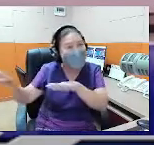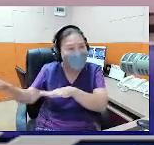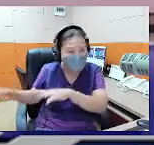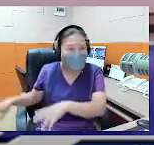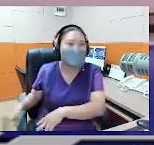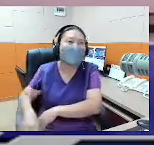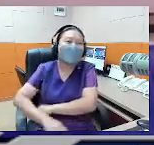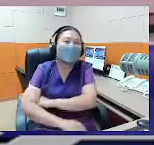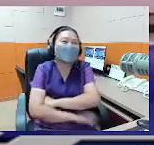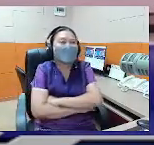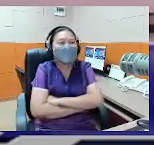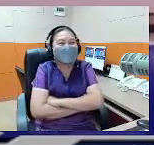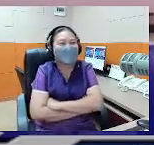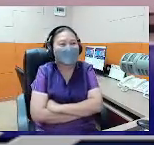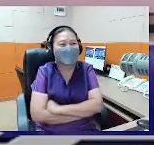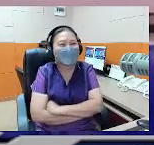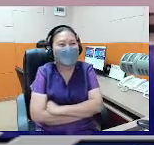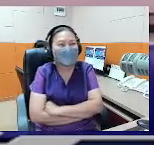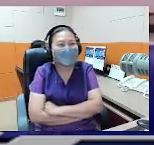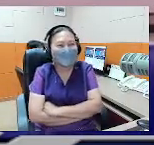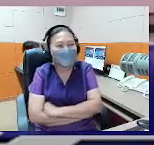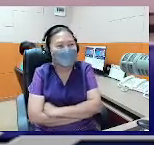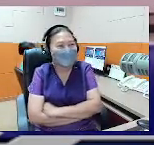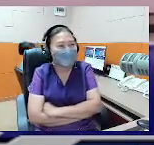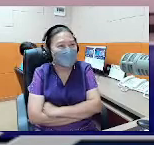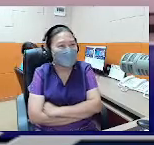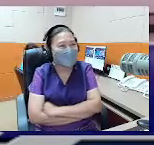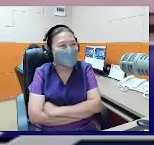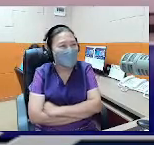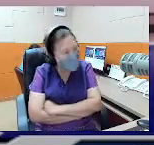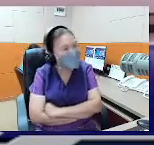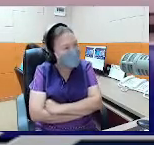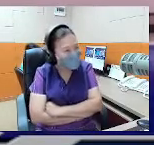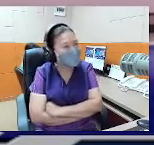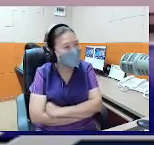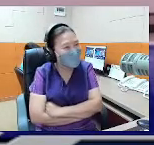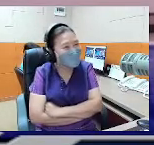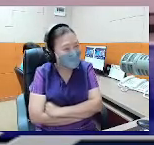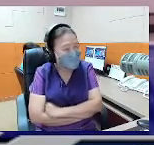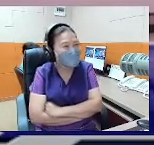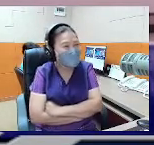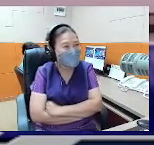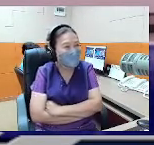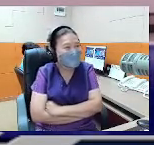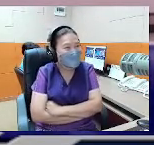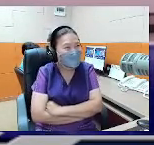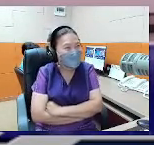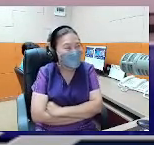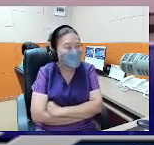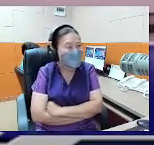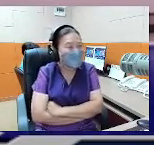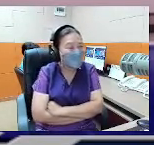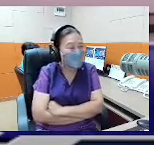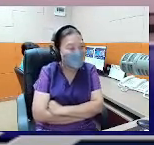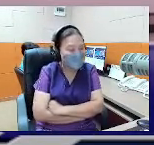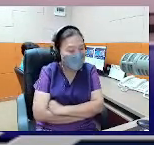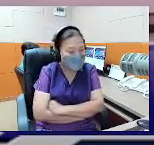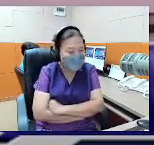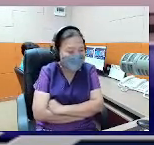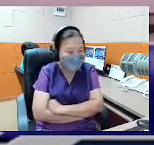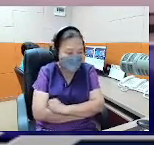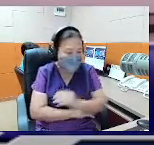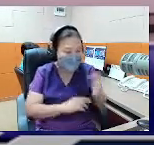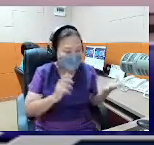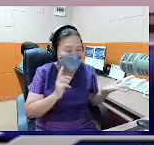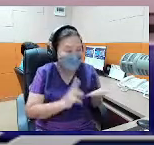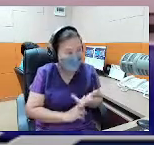ในทิศทางไหนได้บ้างคะอาจารย ์โอ้ถ้าพูดถึงประกอบอาชีพมีความหลากหลายมากเลย นะคะน้องสามารถที่จะจบนอกจาก